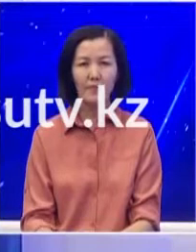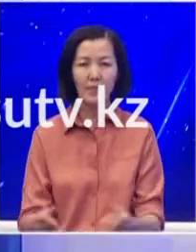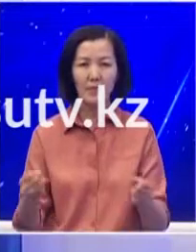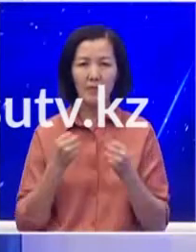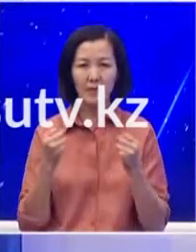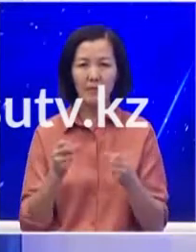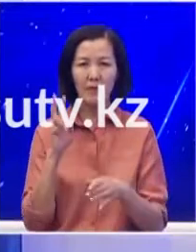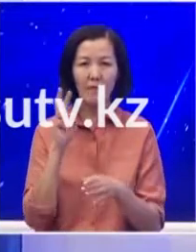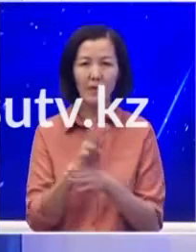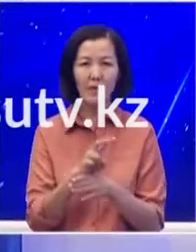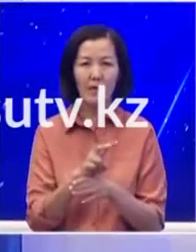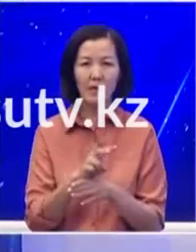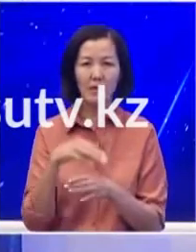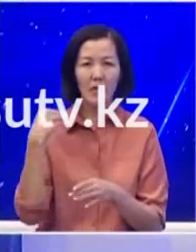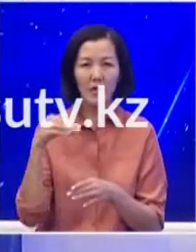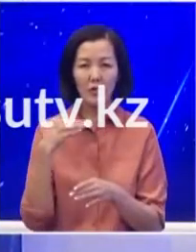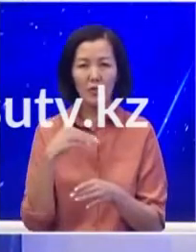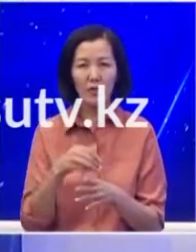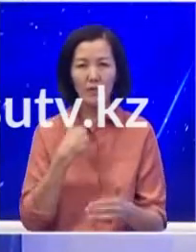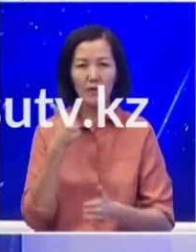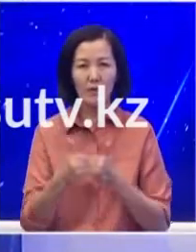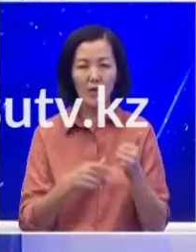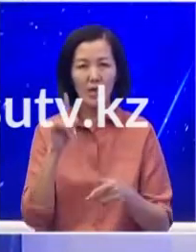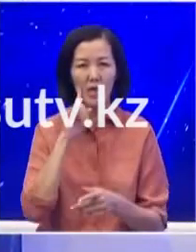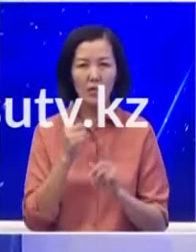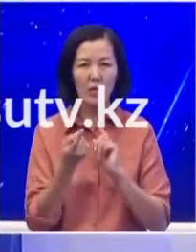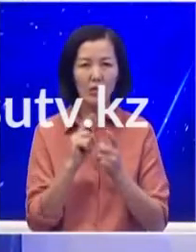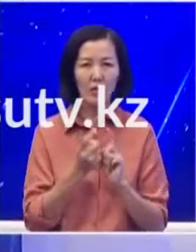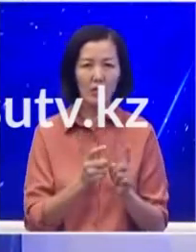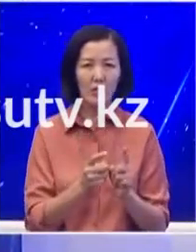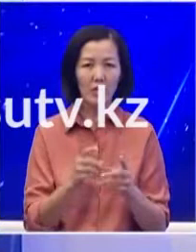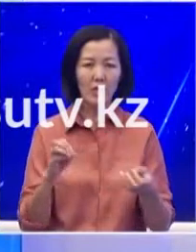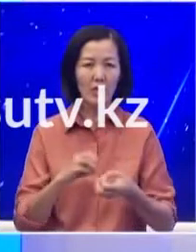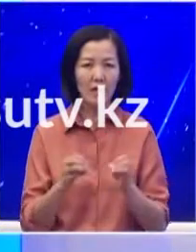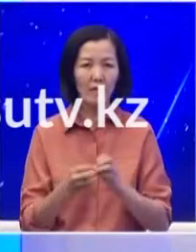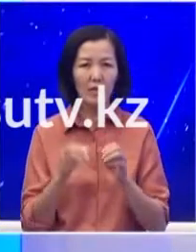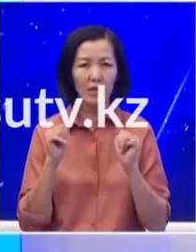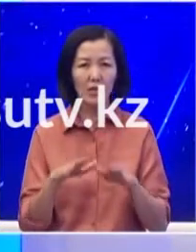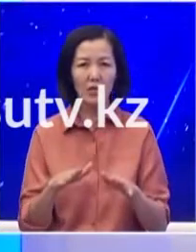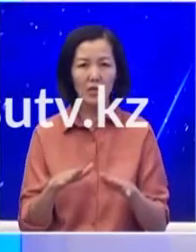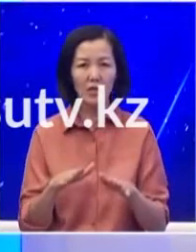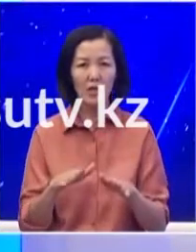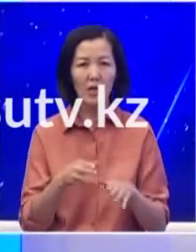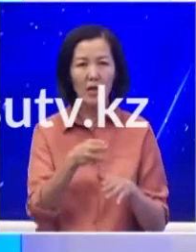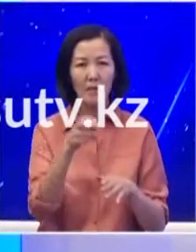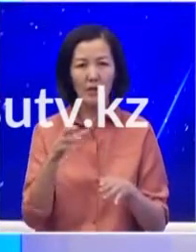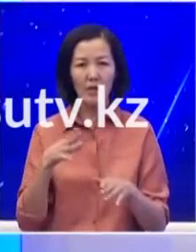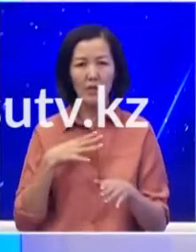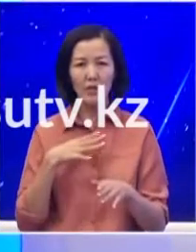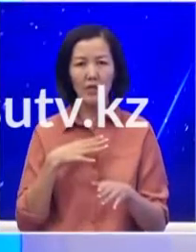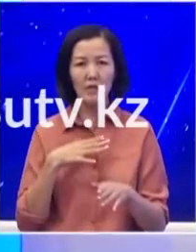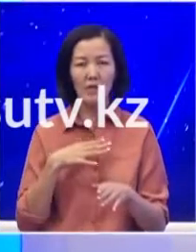Спортсмены приехали в столицу из Актобе на соревнования по казахша крес, но завязавшийся конфликт решили при помощи холодного оружия. Как